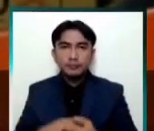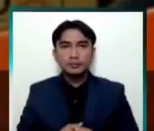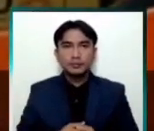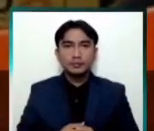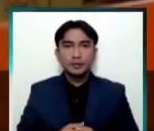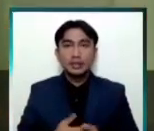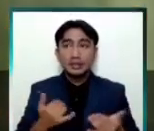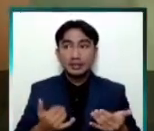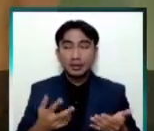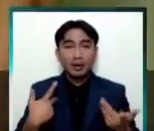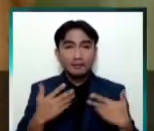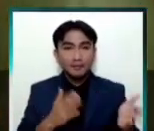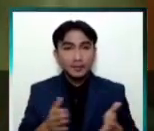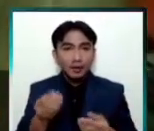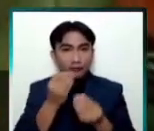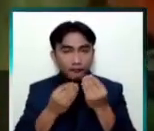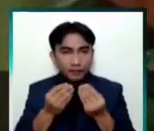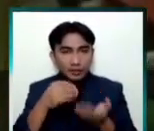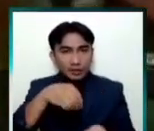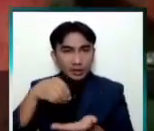ipapamahagi sakaling magkaroon ng evacuation.